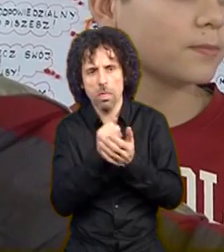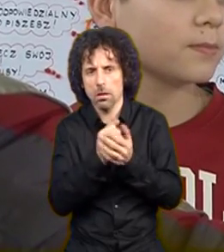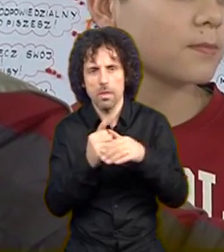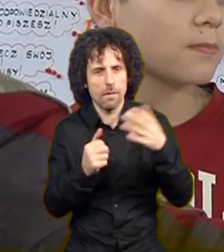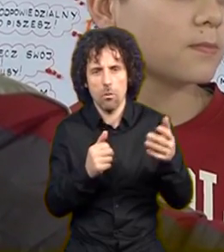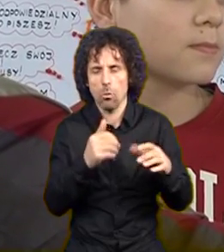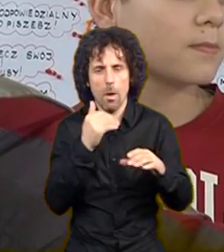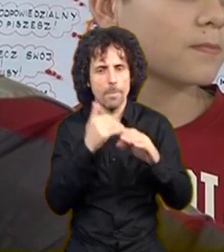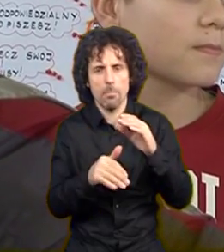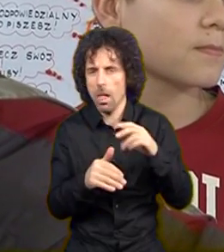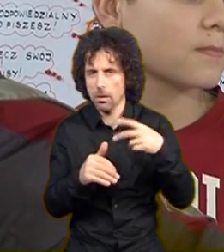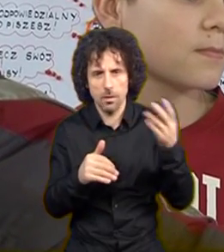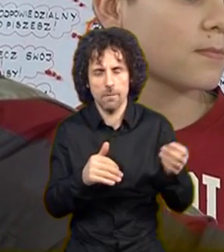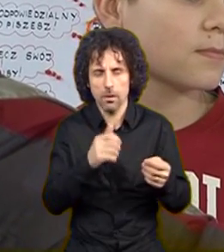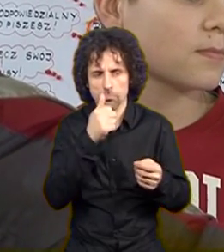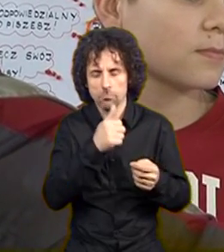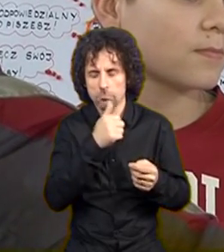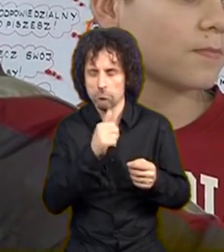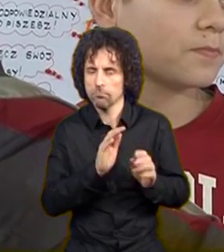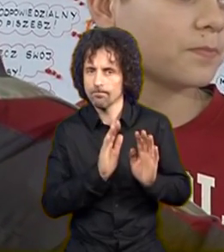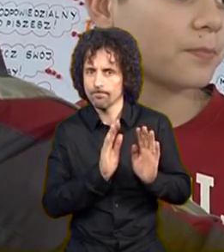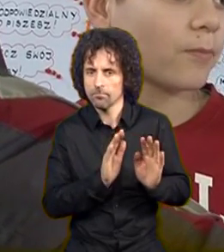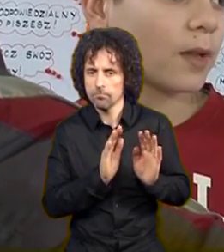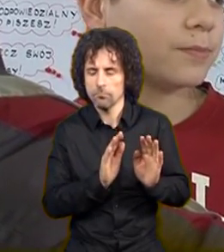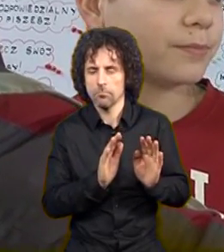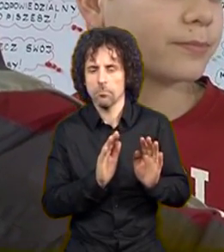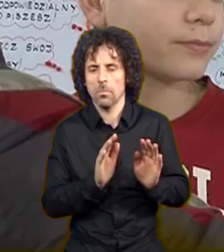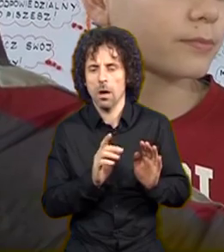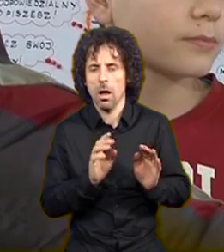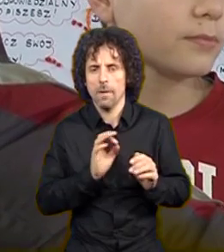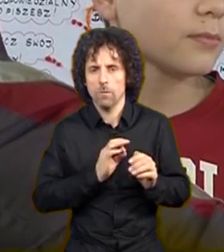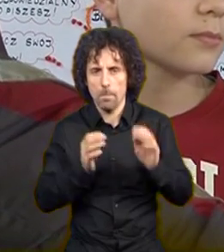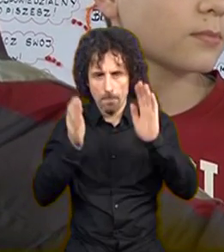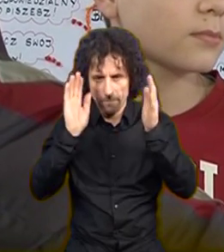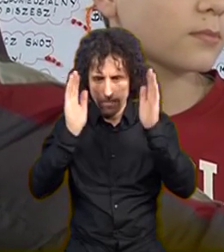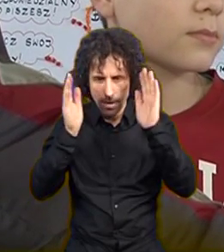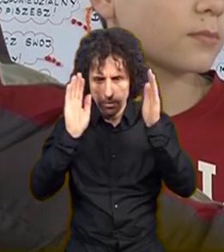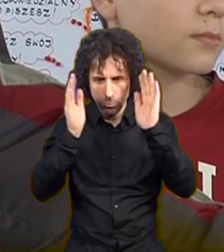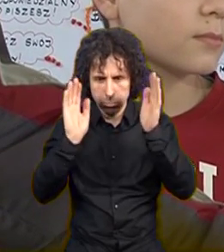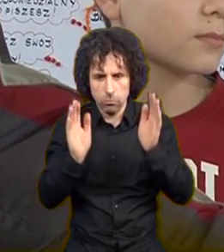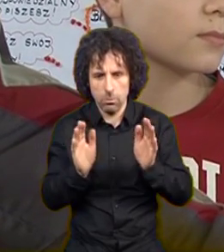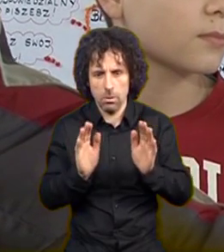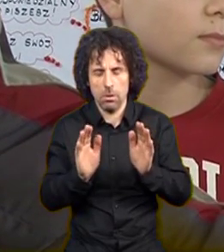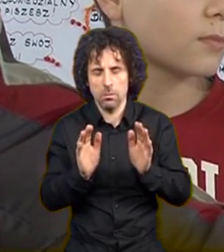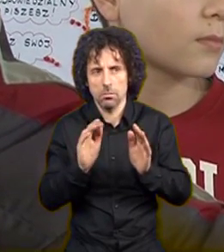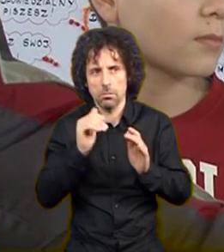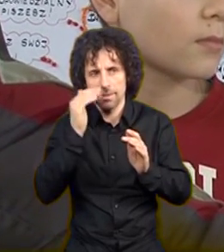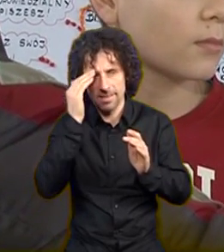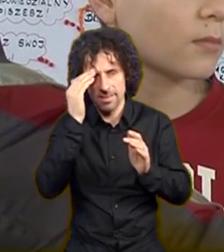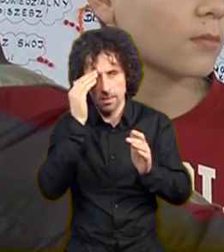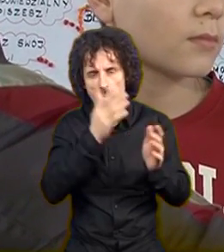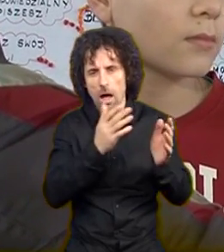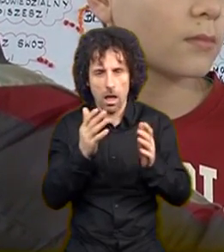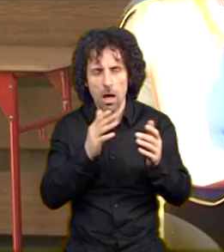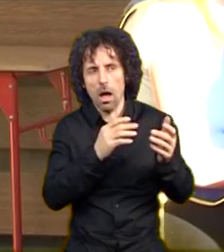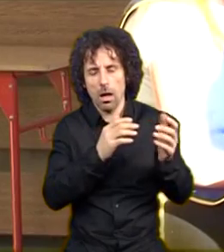adresu, e-mail i wszystkie inne, tylko albo na Facebooku, jak ktoś ma Facebooka, to tylko przyjmować tylko tych,